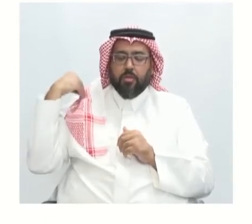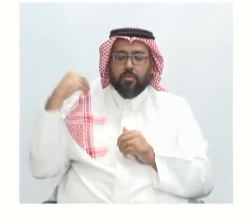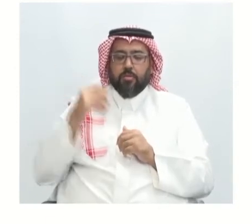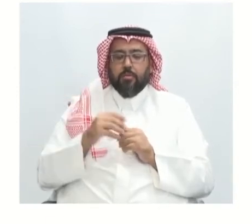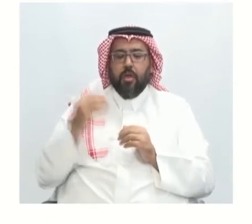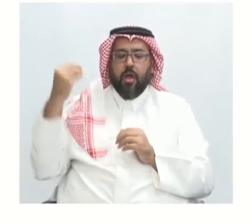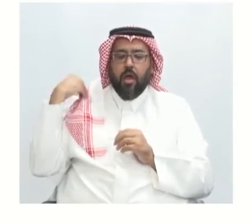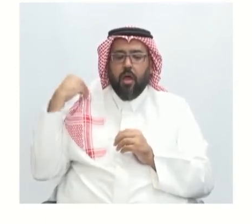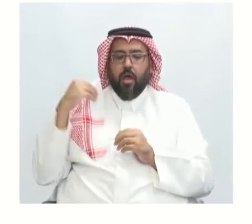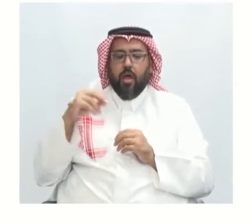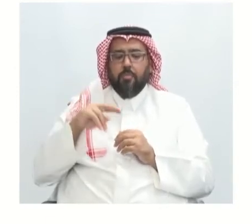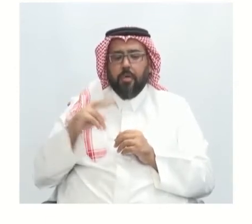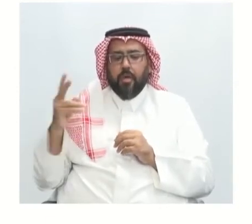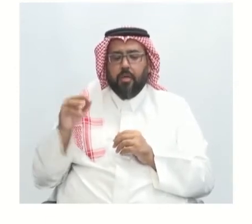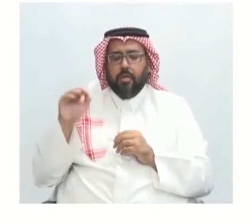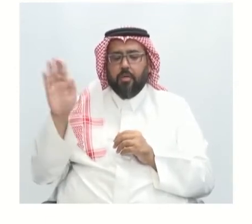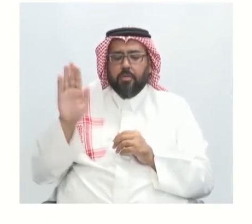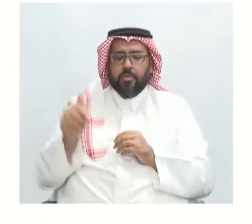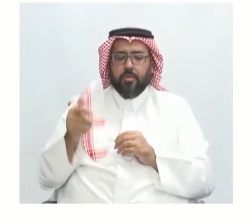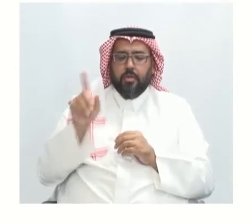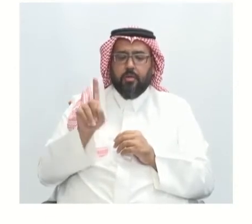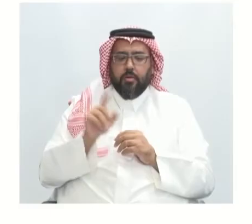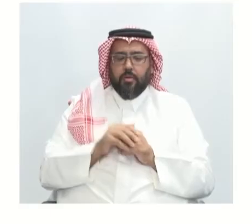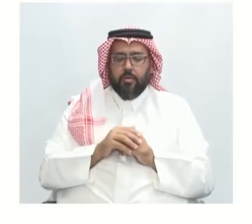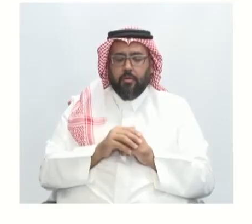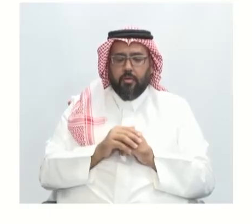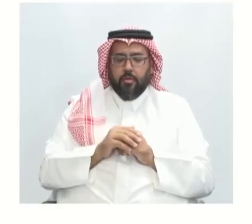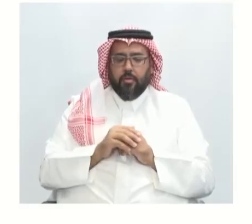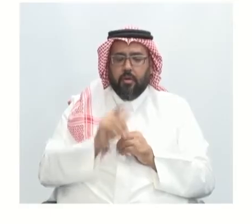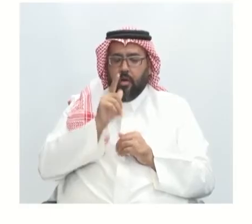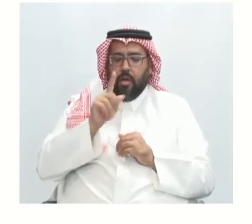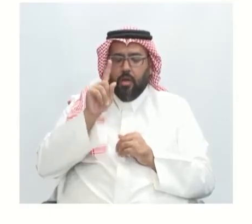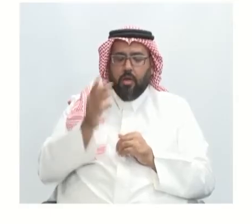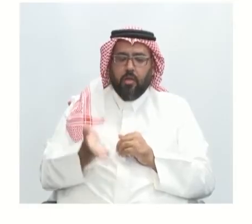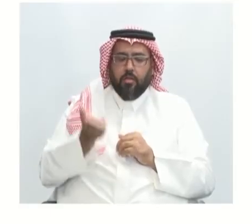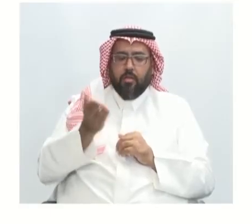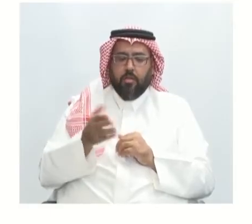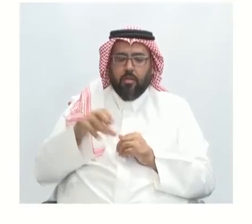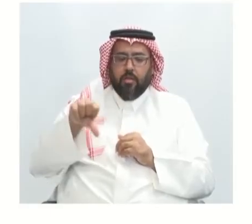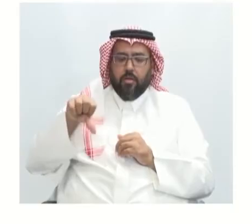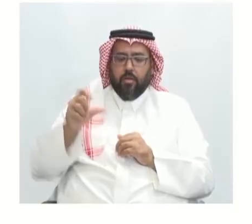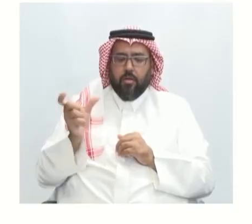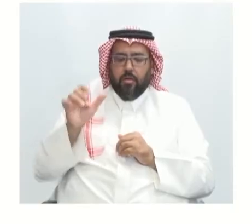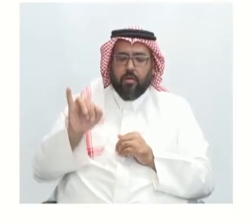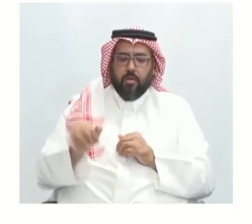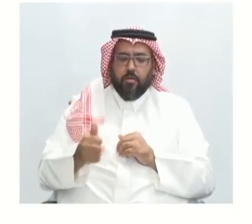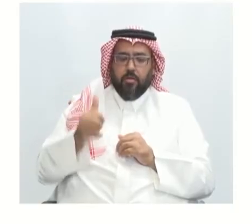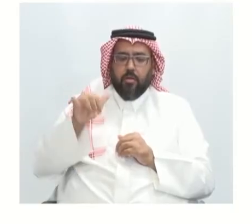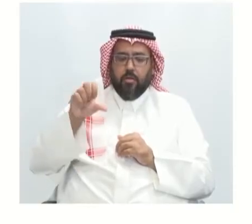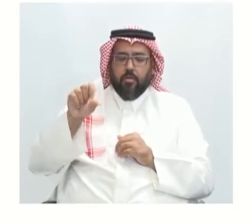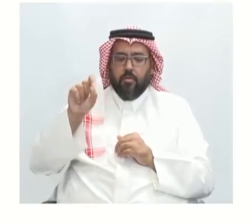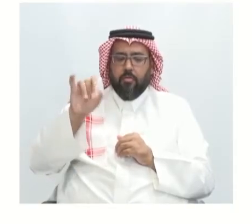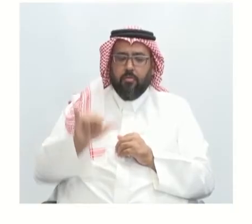اجرهم بغير حساب قال الله تعالى انما